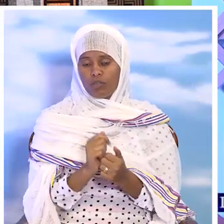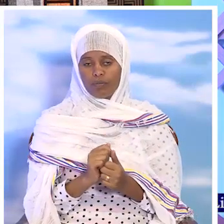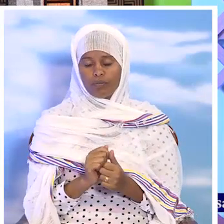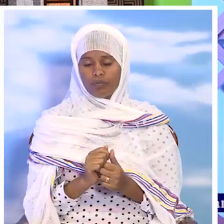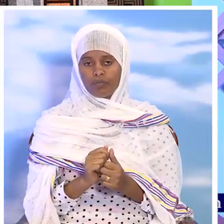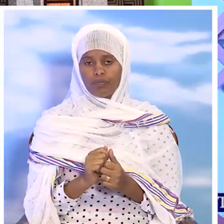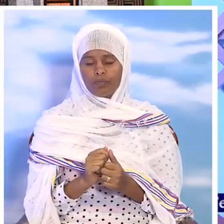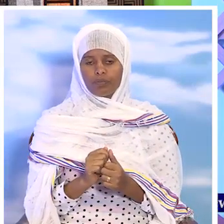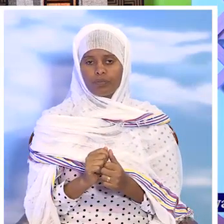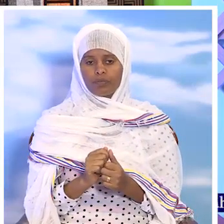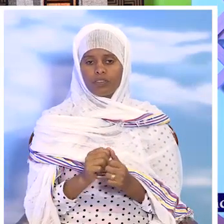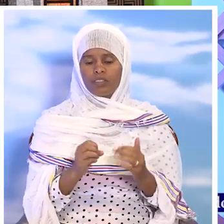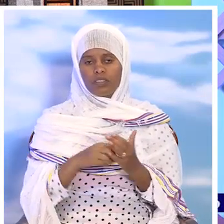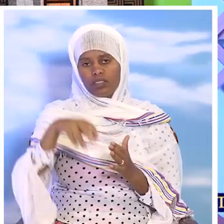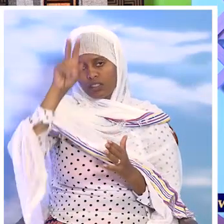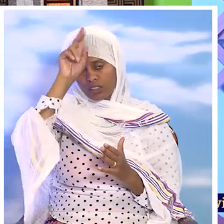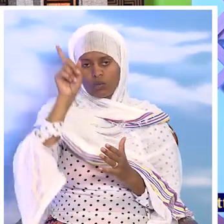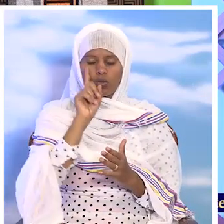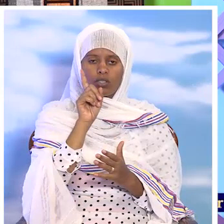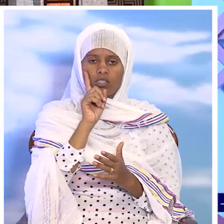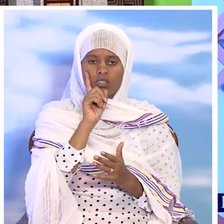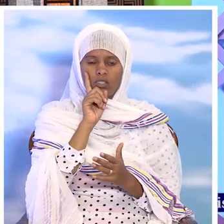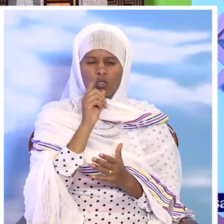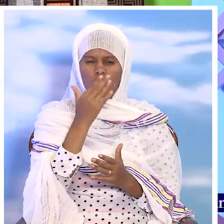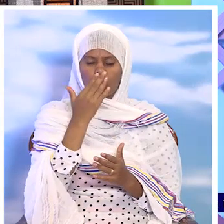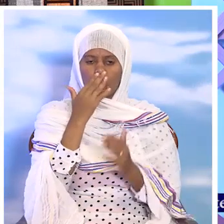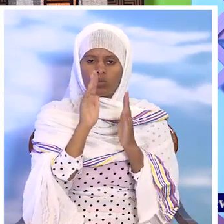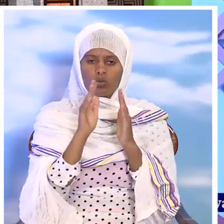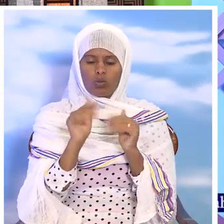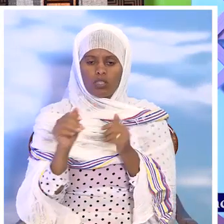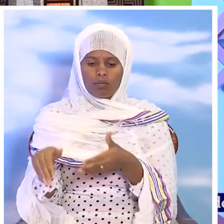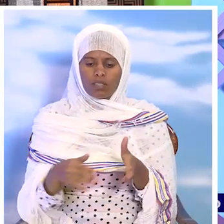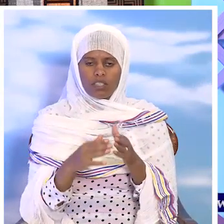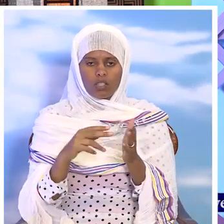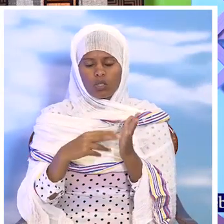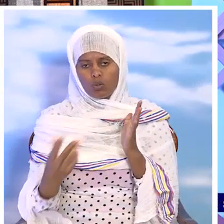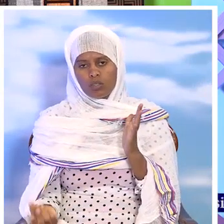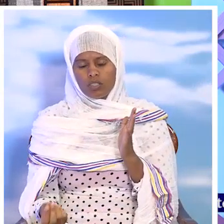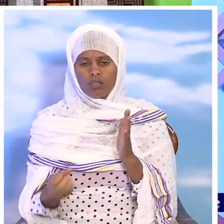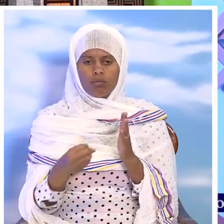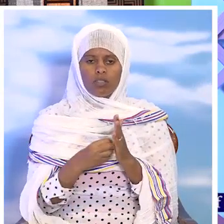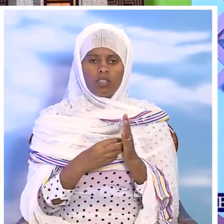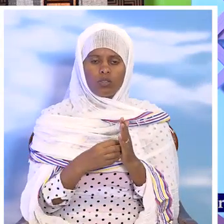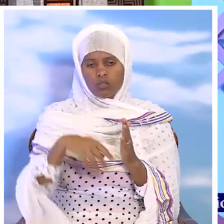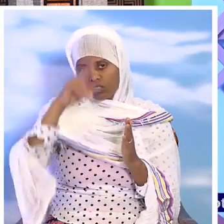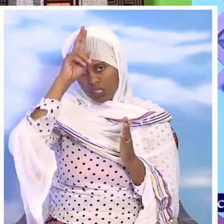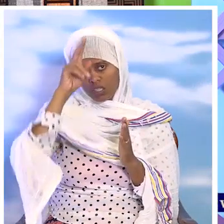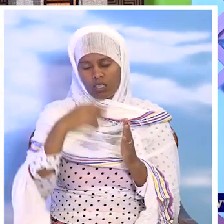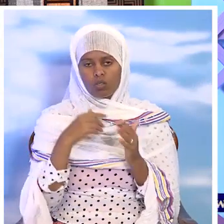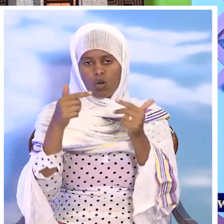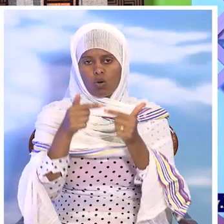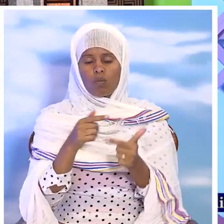ስለዚ ምእመናን ፀላእ ሰናያት ኩሉ ግዜ ነቲ ናና ሰናይ ዝኾነ መገዲ ክዕንቅፍ ምክንያቱ ፀላእ ሰናያት ዲያብሎስ ትቃወሞ